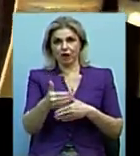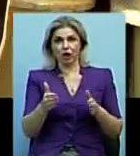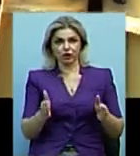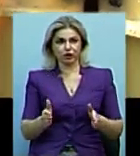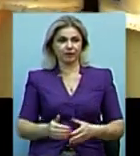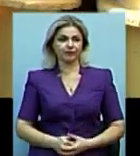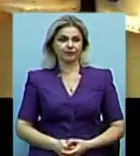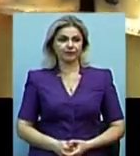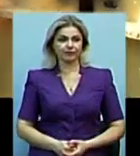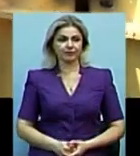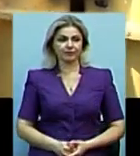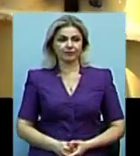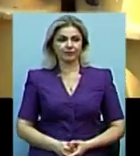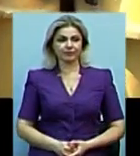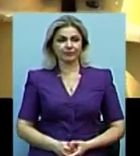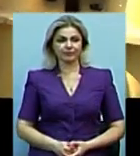О,